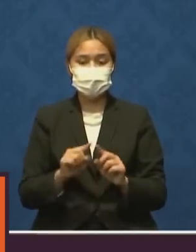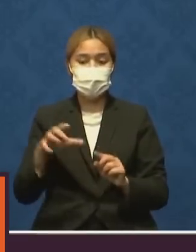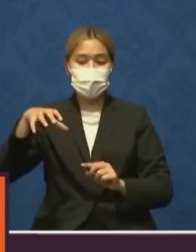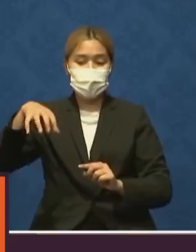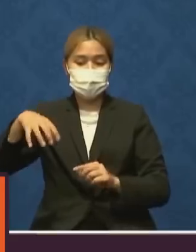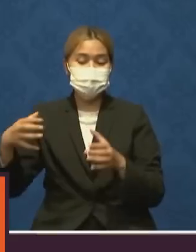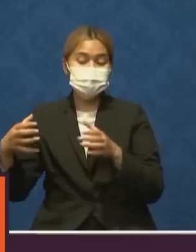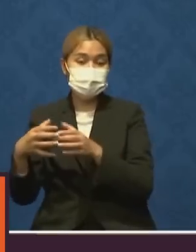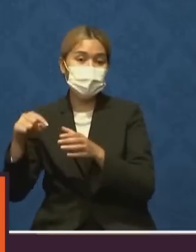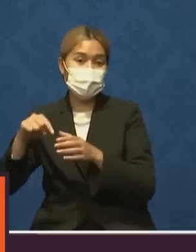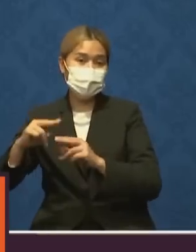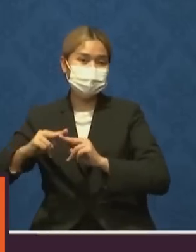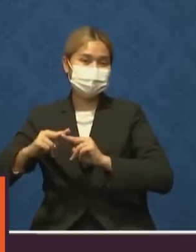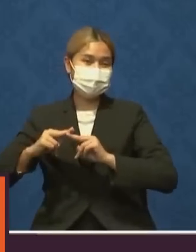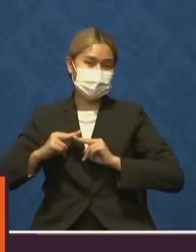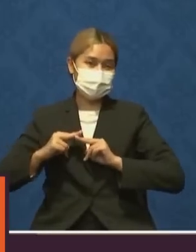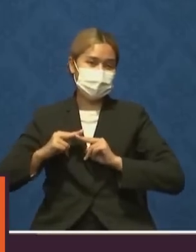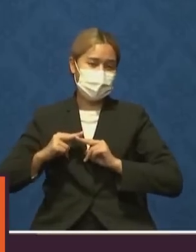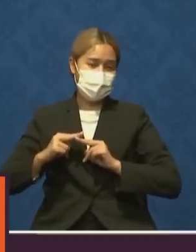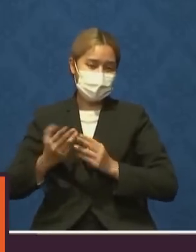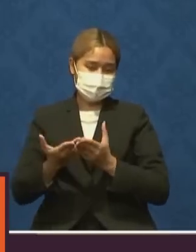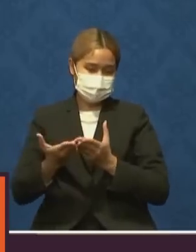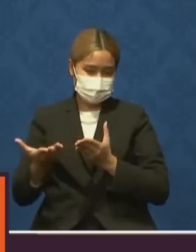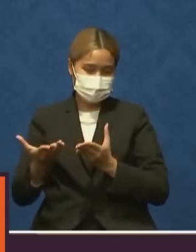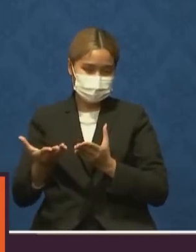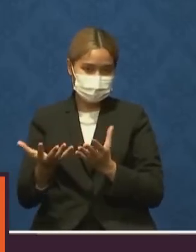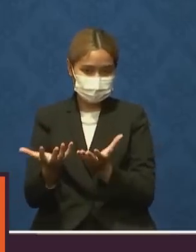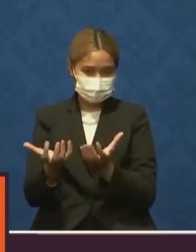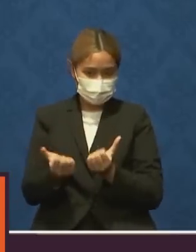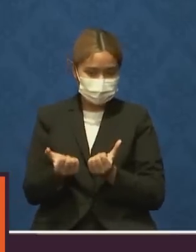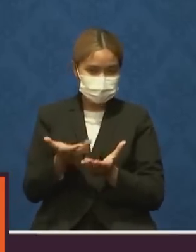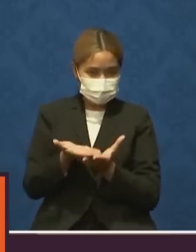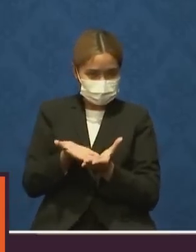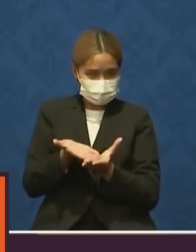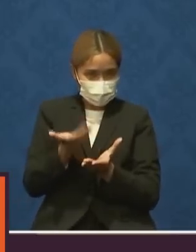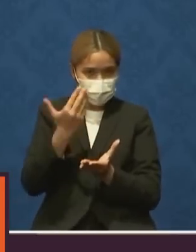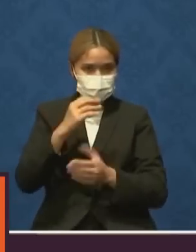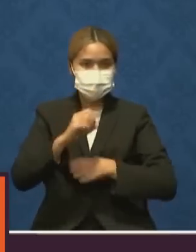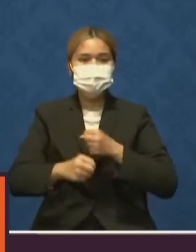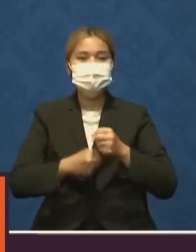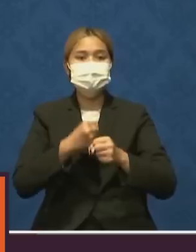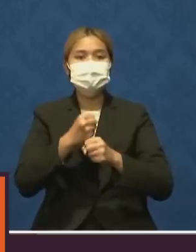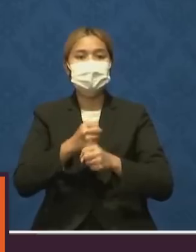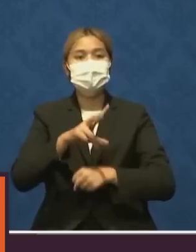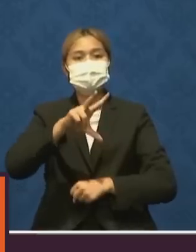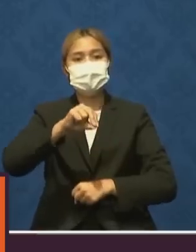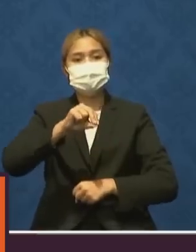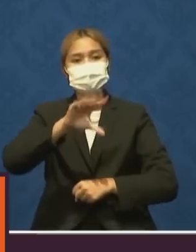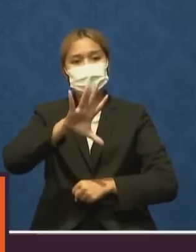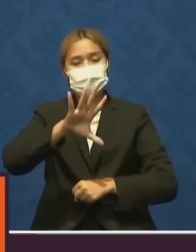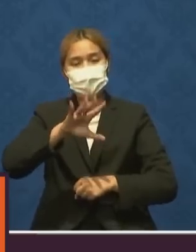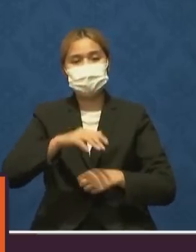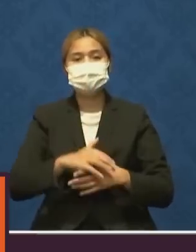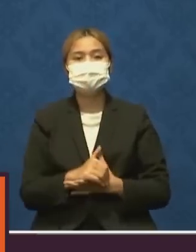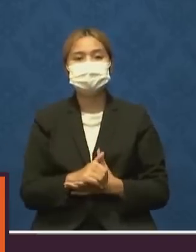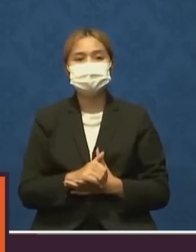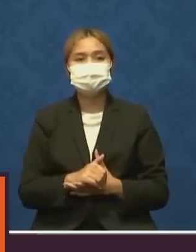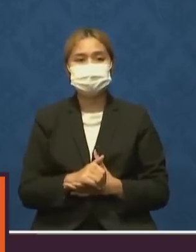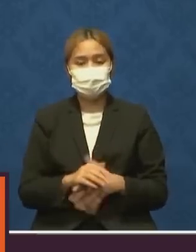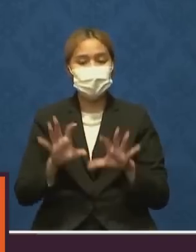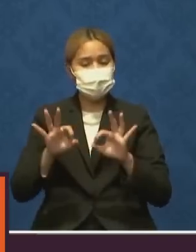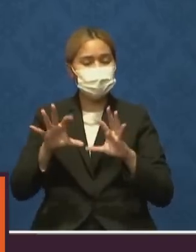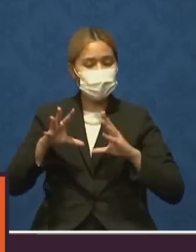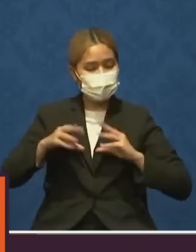ทําสัญญากันนาน 35 ปีครับคพอเปกลทุนเนี่ย ยิดีจะซื้อมากครั ซื้อแงซื้อนาน